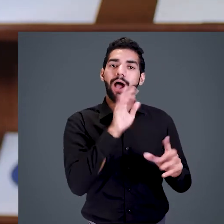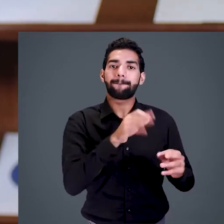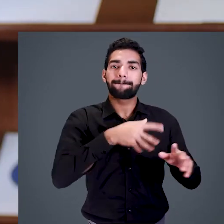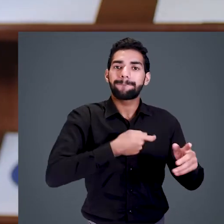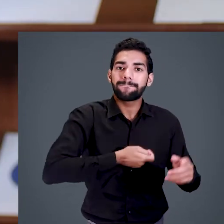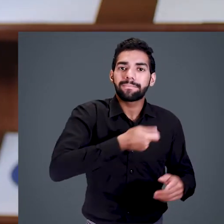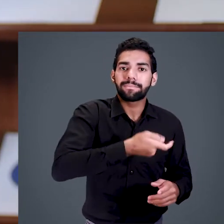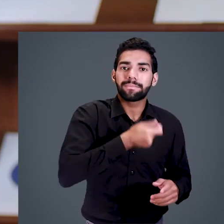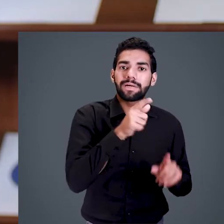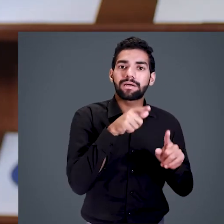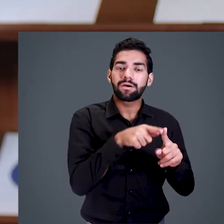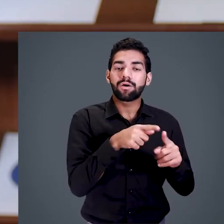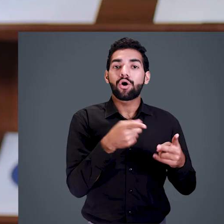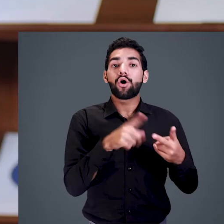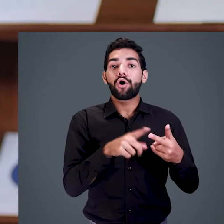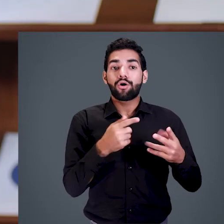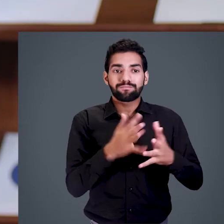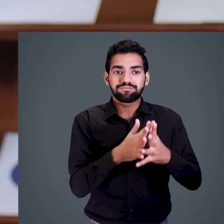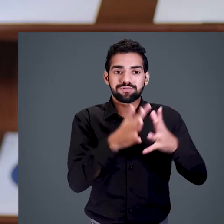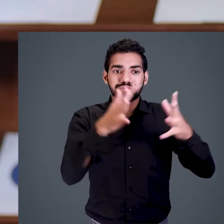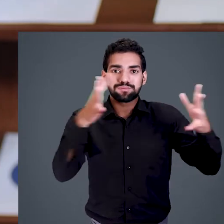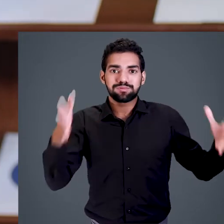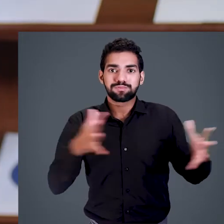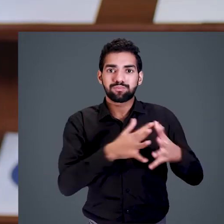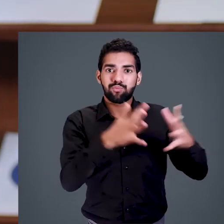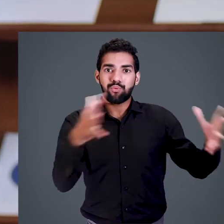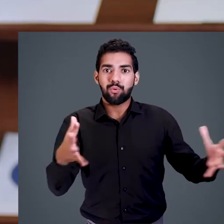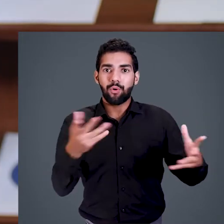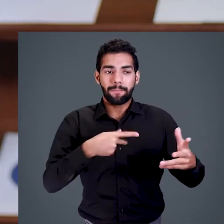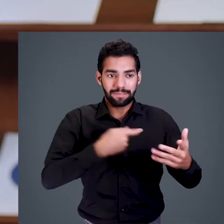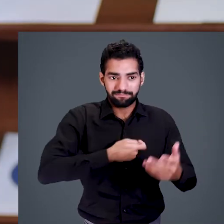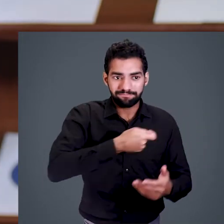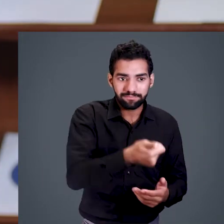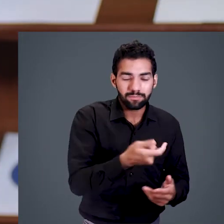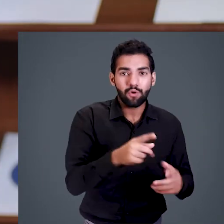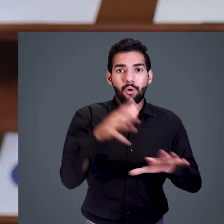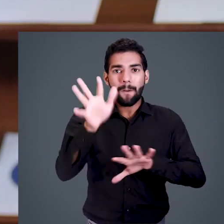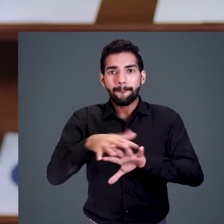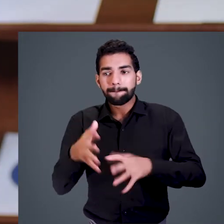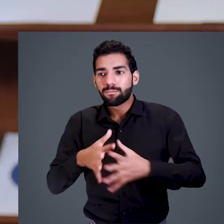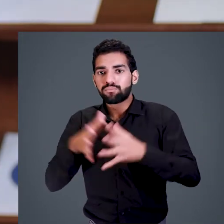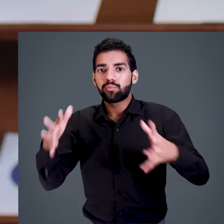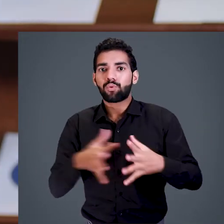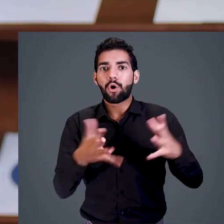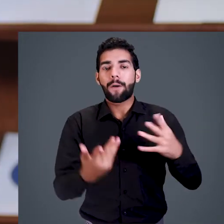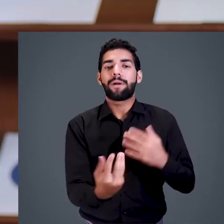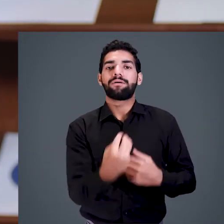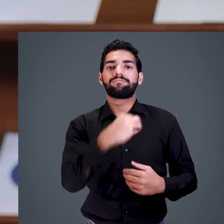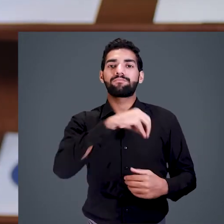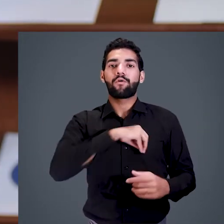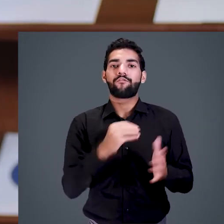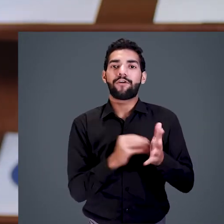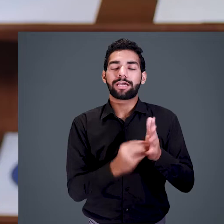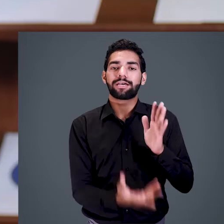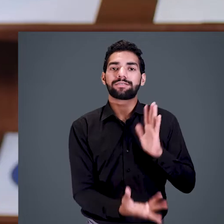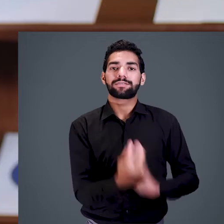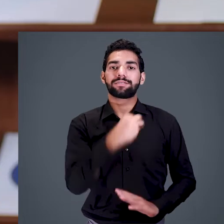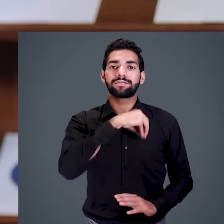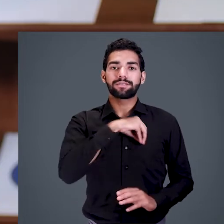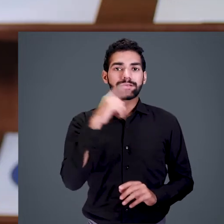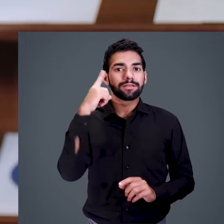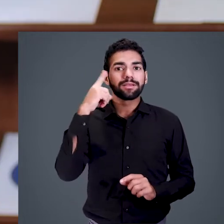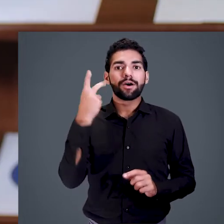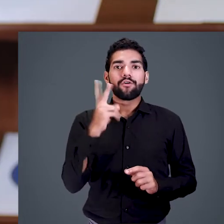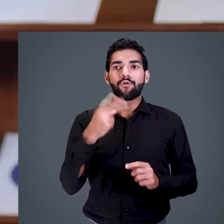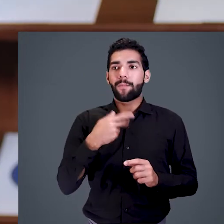کا ہیومن سکل ان سیکٹرز کے اندر بڑھے گا اور یہ سیکٹرز گرو کریں گے، آٹومیٹیکلی آپ کی سپلائی آف گڈز اینڈ سروسز بہتر ہوگی،